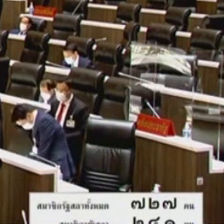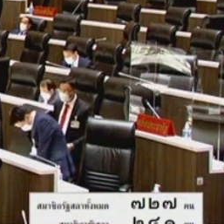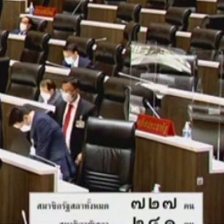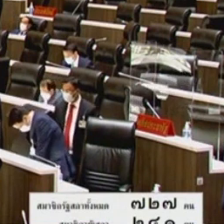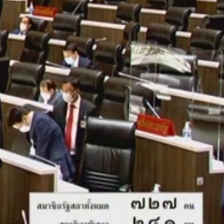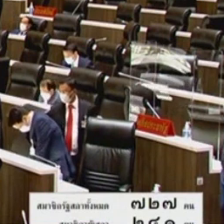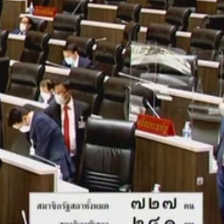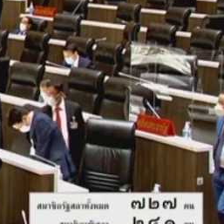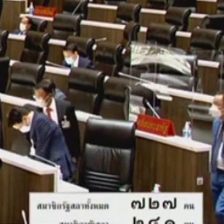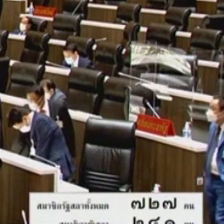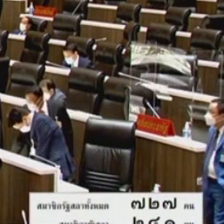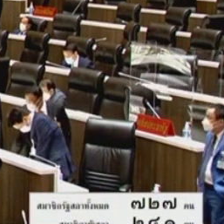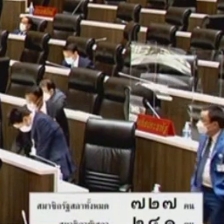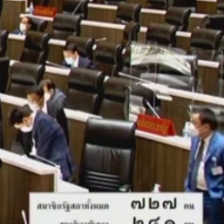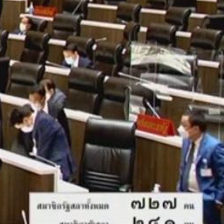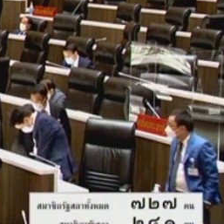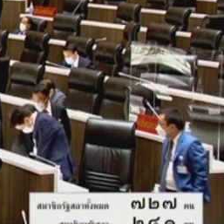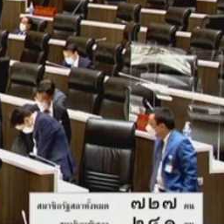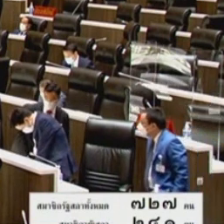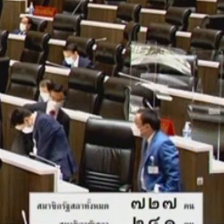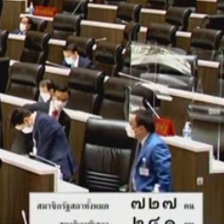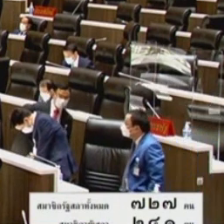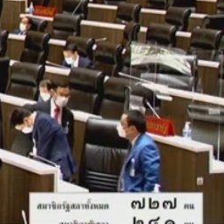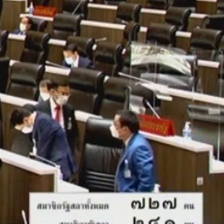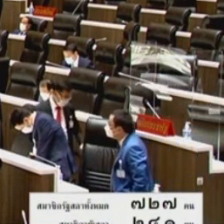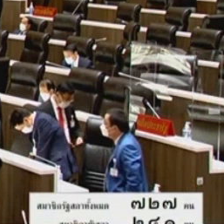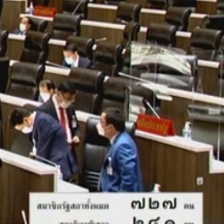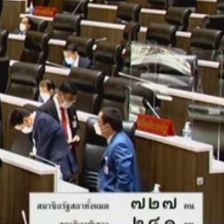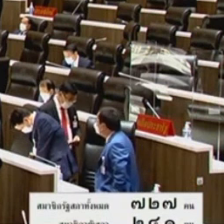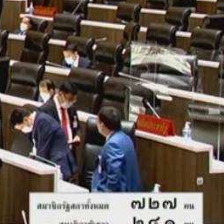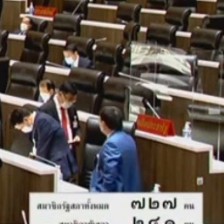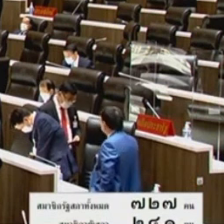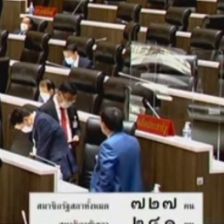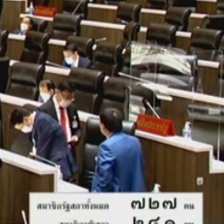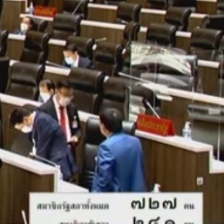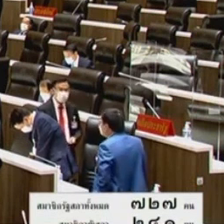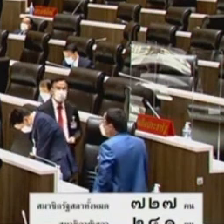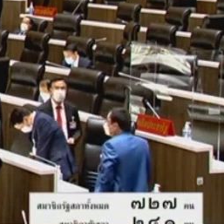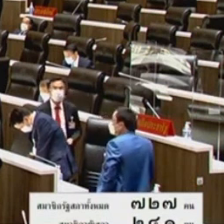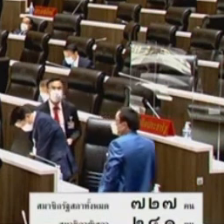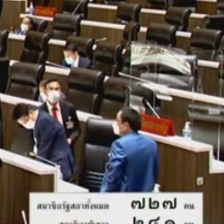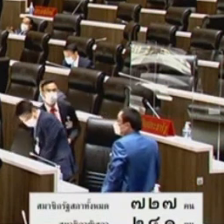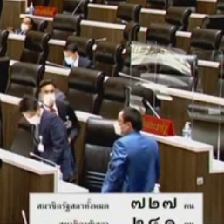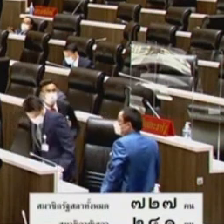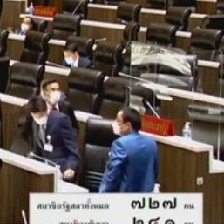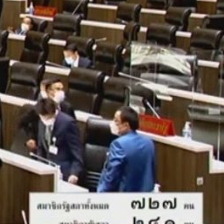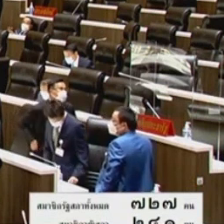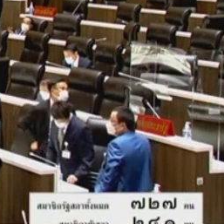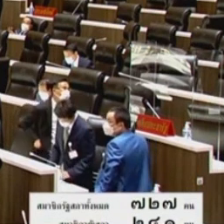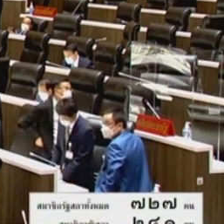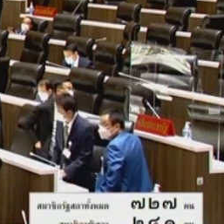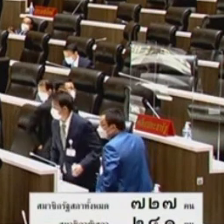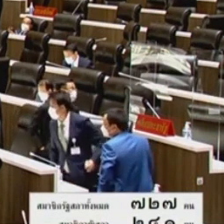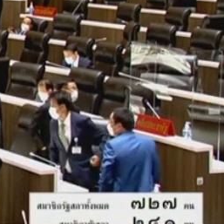าพตามที่กฎหมายกำหนดนะคะนอกจากนี้นะคะก็มีการเพิ่มเติมเนื้อหาสำคั